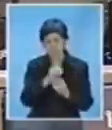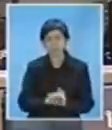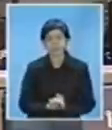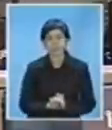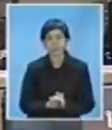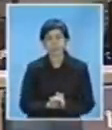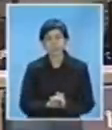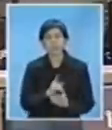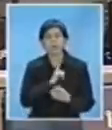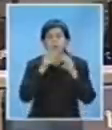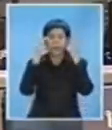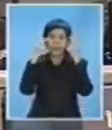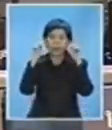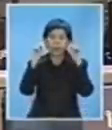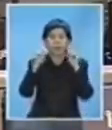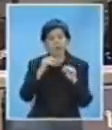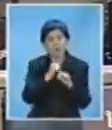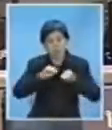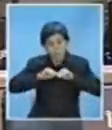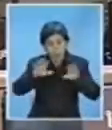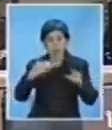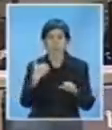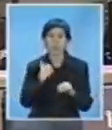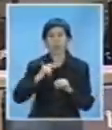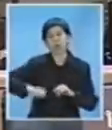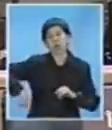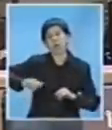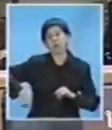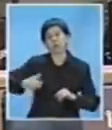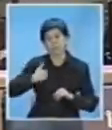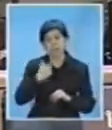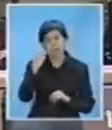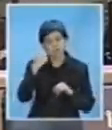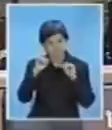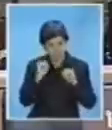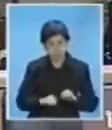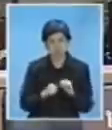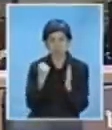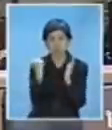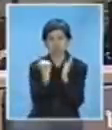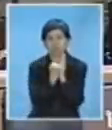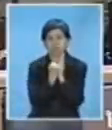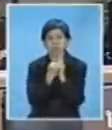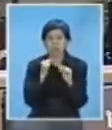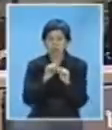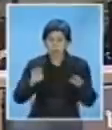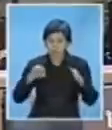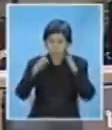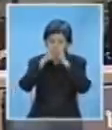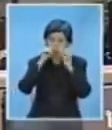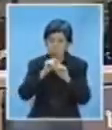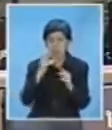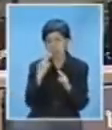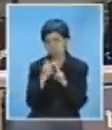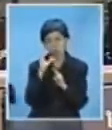ชนะคะเป็นนายกรัฐมนตรีได้ออกแถลงการร่วมกับกัมพูชาเห็นชอบการขึ้นทะเบียนเขาพระวิหารเป็นมรดกโลกแ